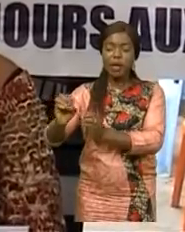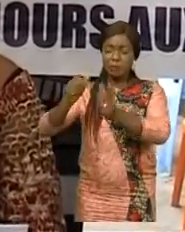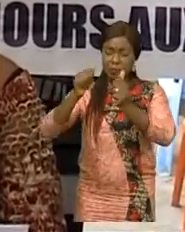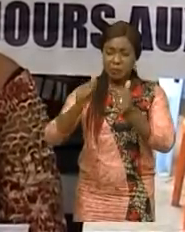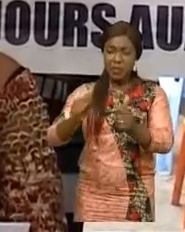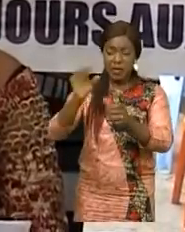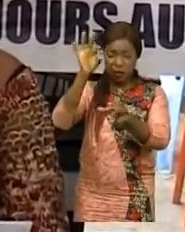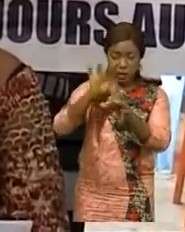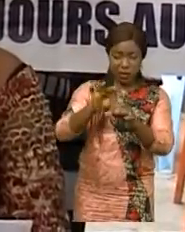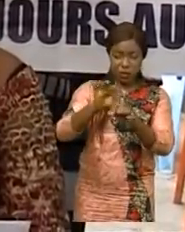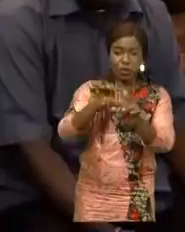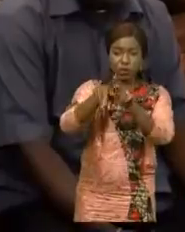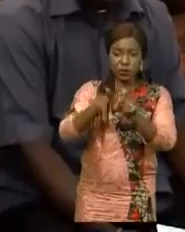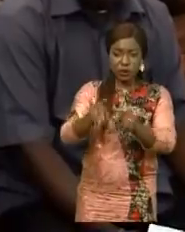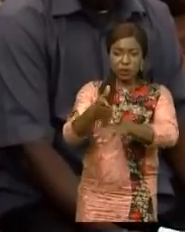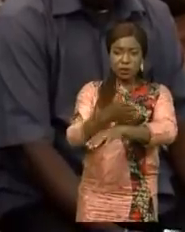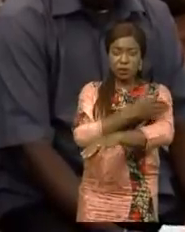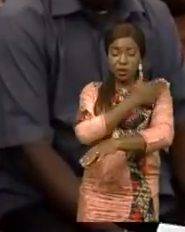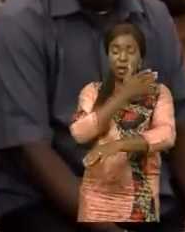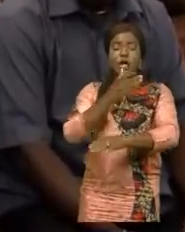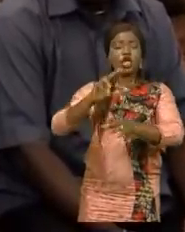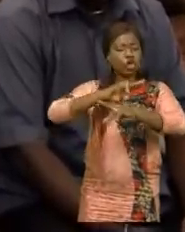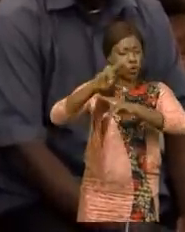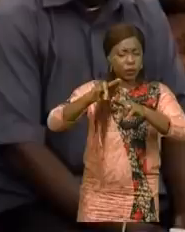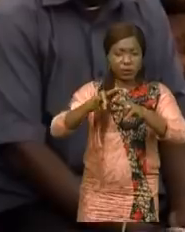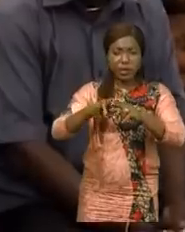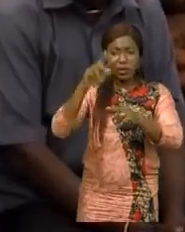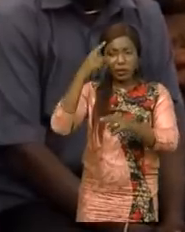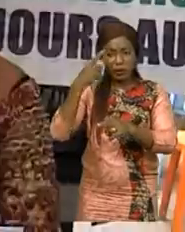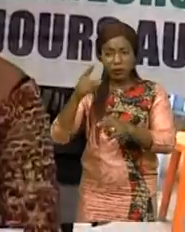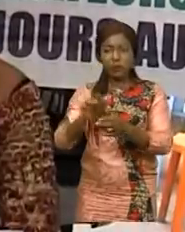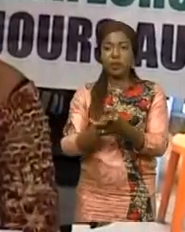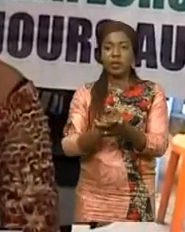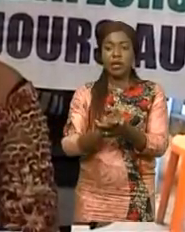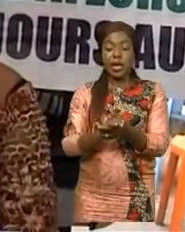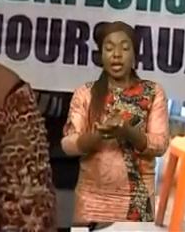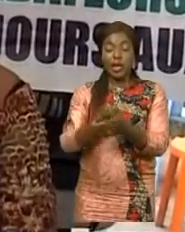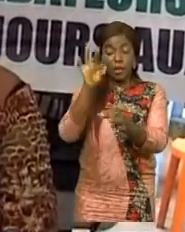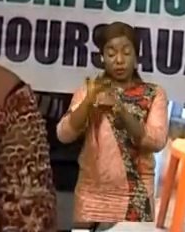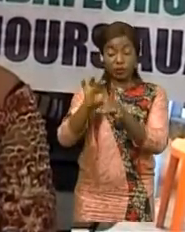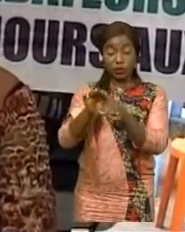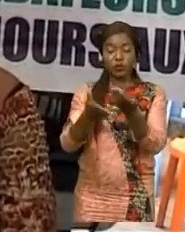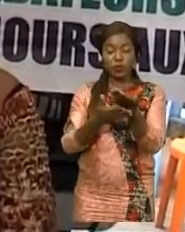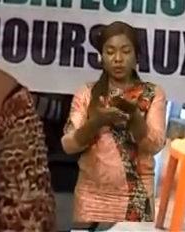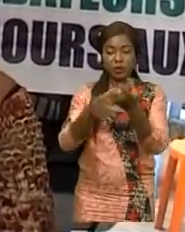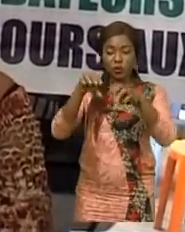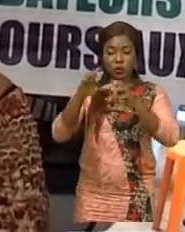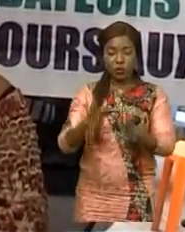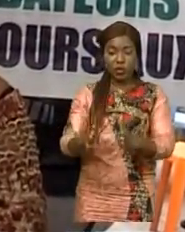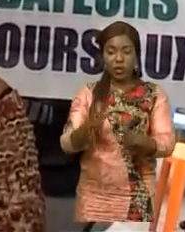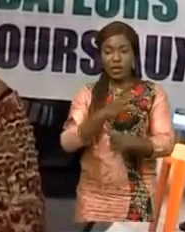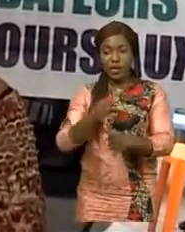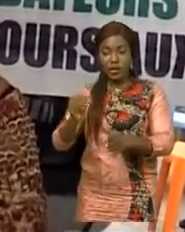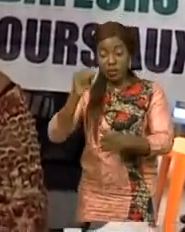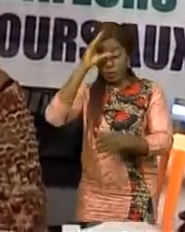faire révolution positivement le système électoral demande aux congolais et congolaises et